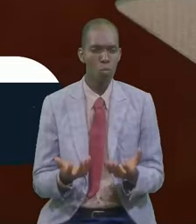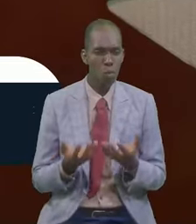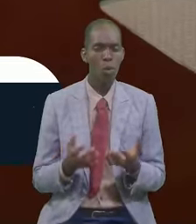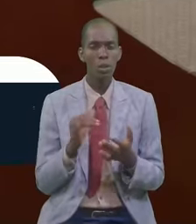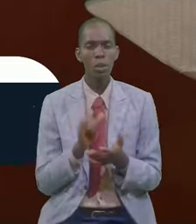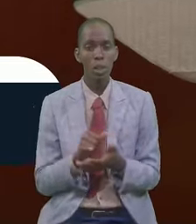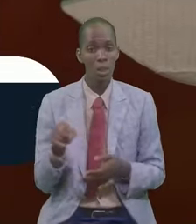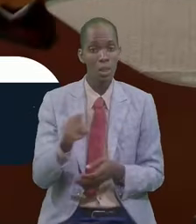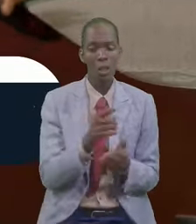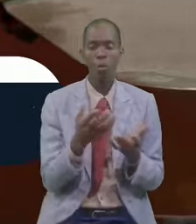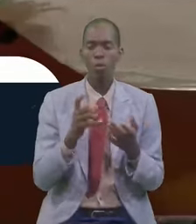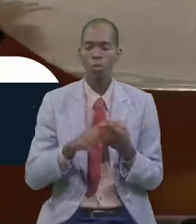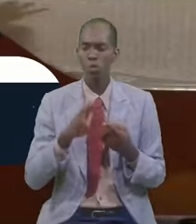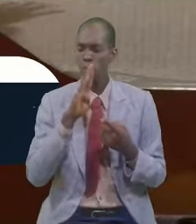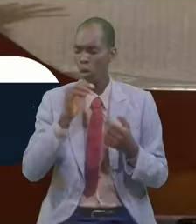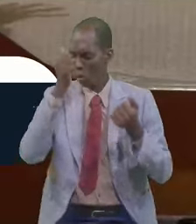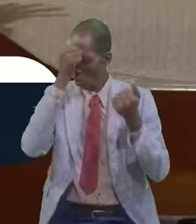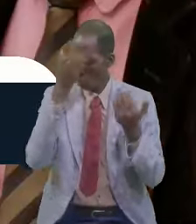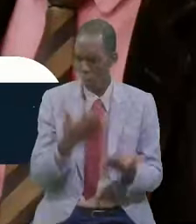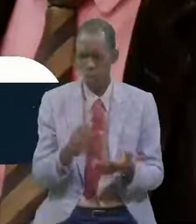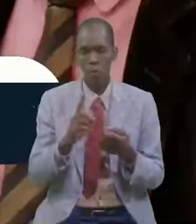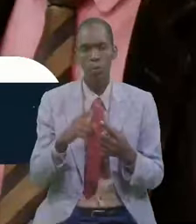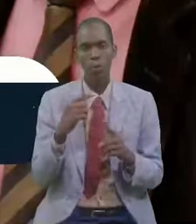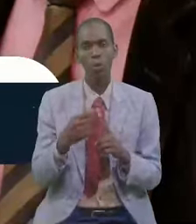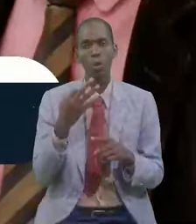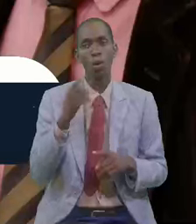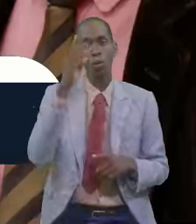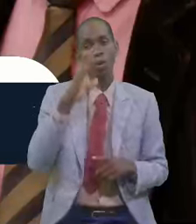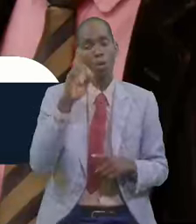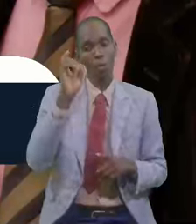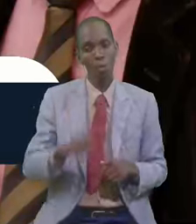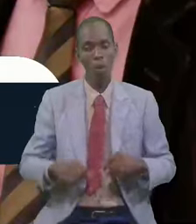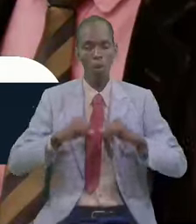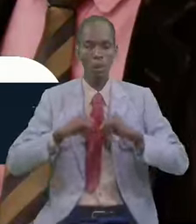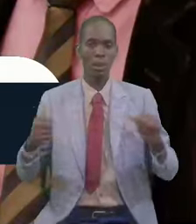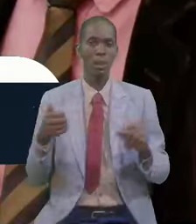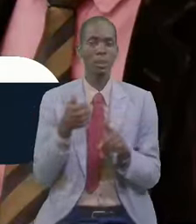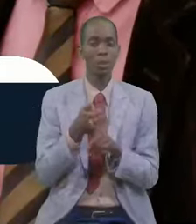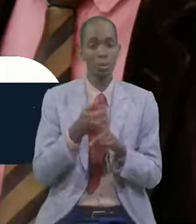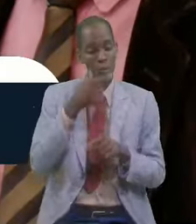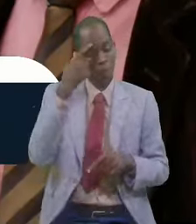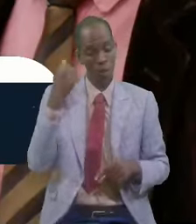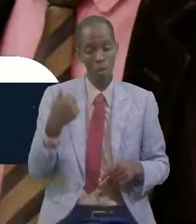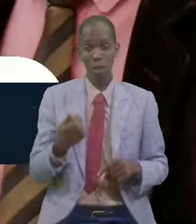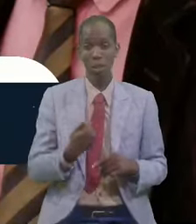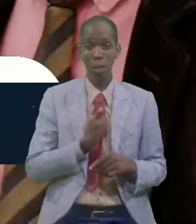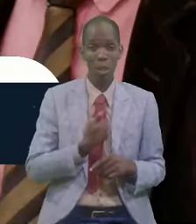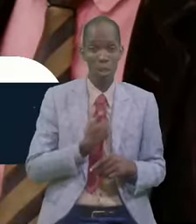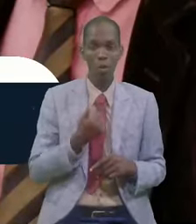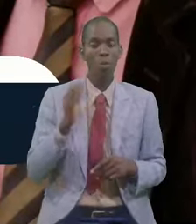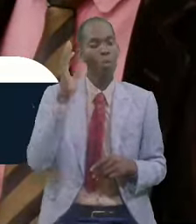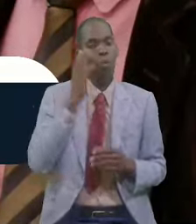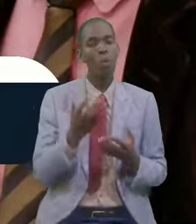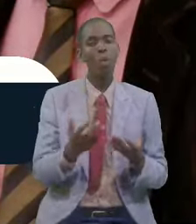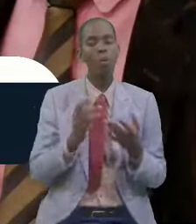d'être obéissant à la parole du Seigneur. Alors, ils devaient renoncer à eux-mêmes parce que le moi va